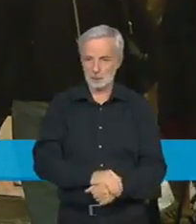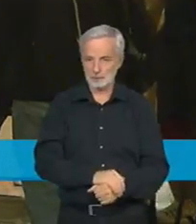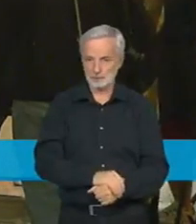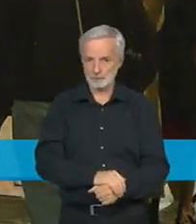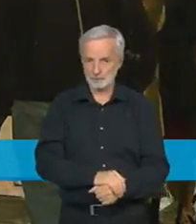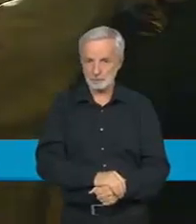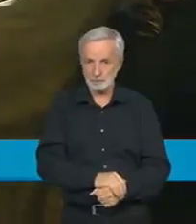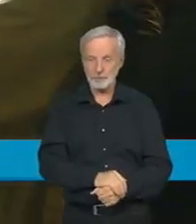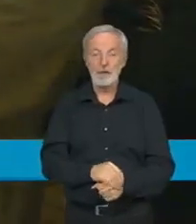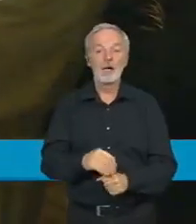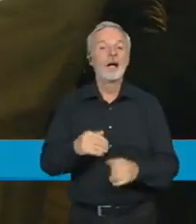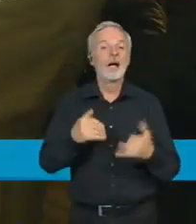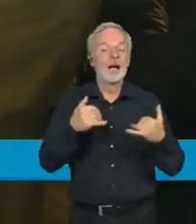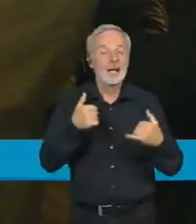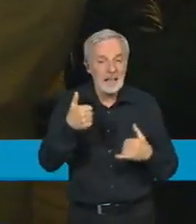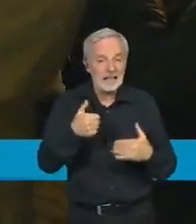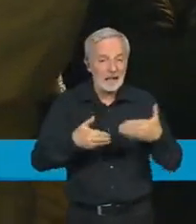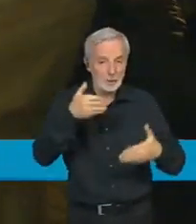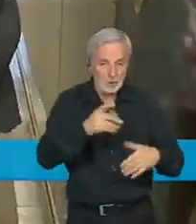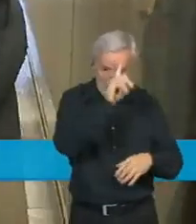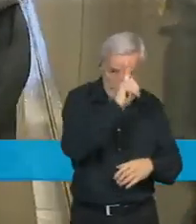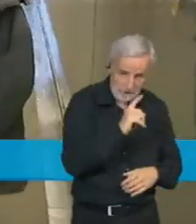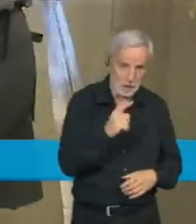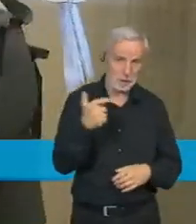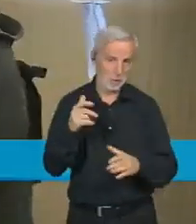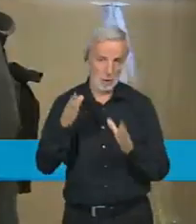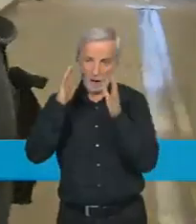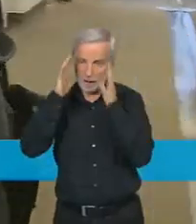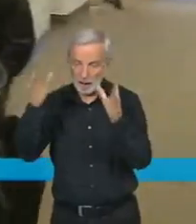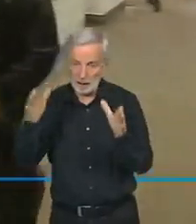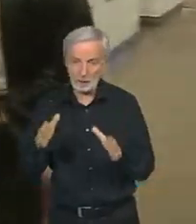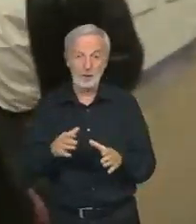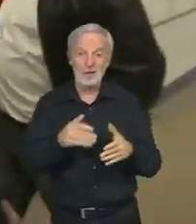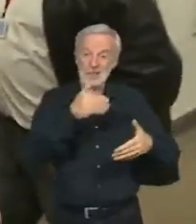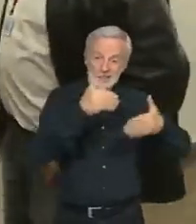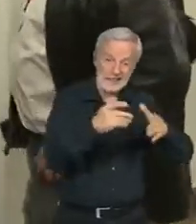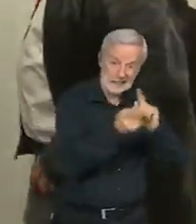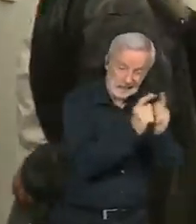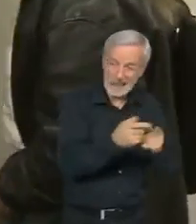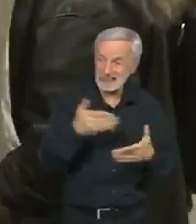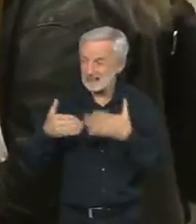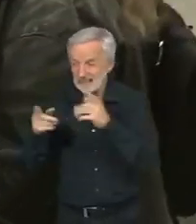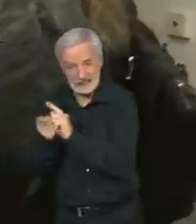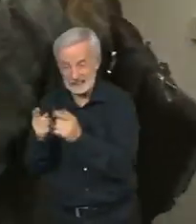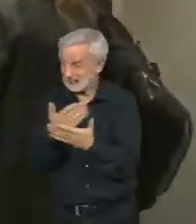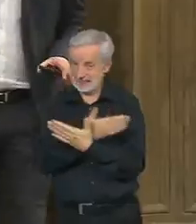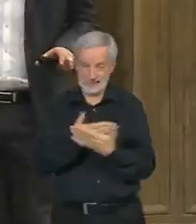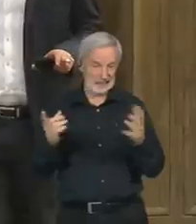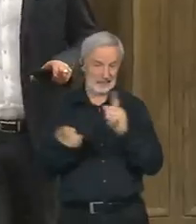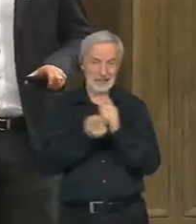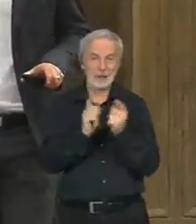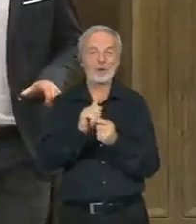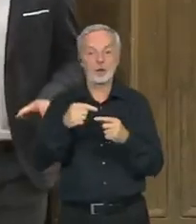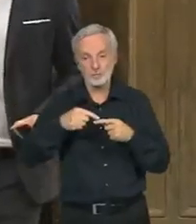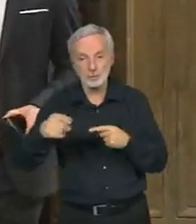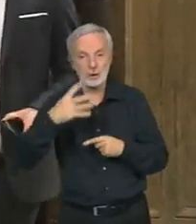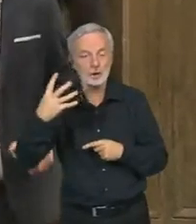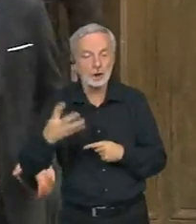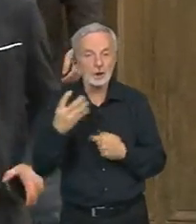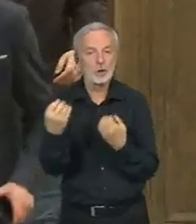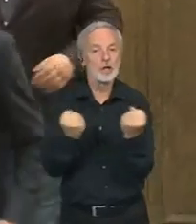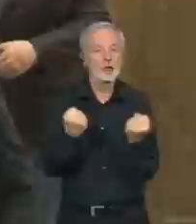Jedna schůzka večer, druhá ráno. Ani po jedné není jasněji v tom, kdo v příštích 4 letech povede Prahu. Rýsují